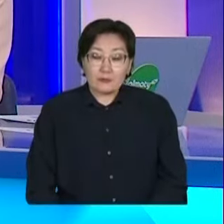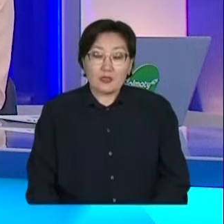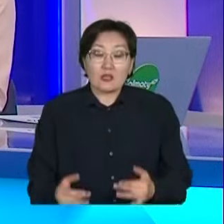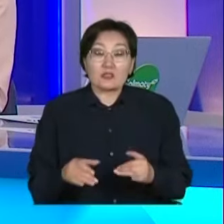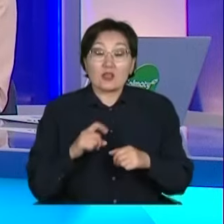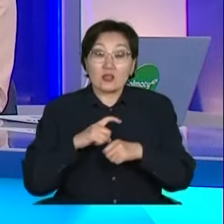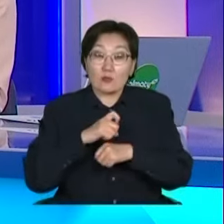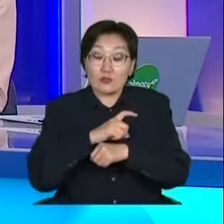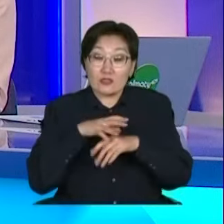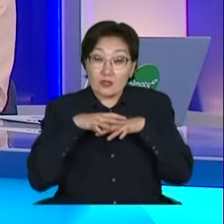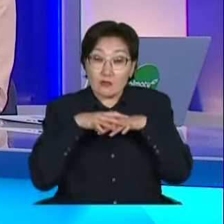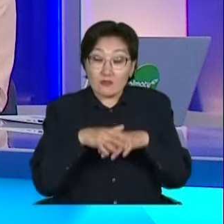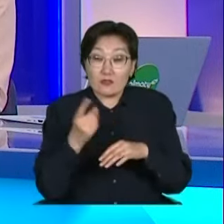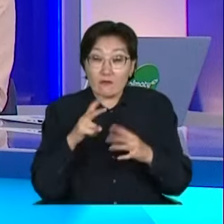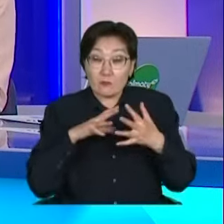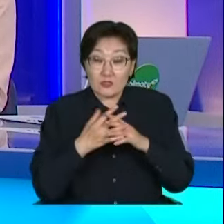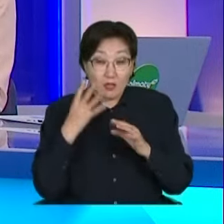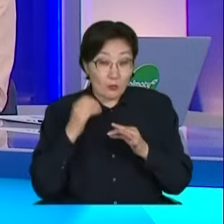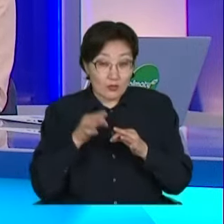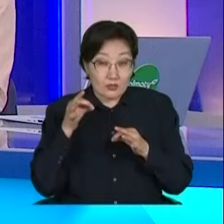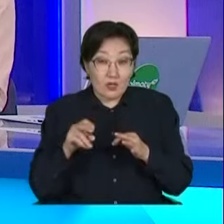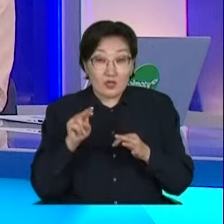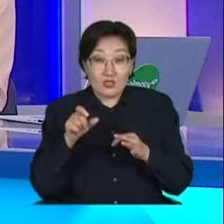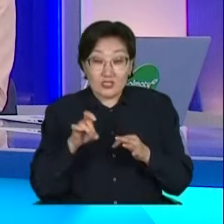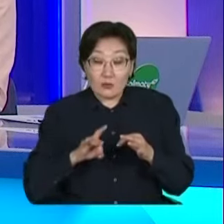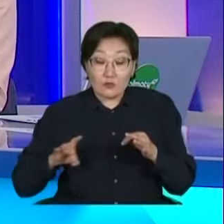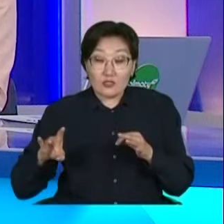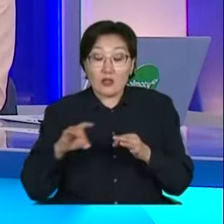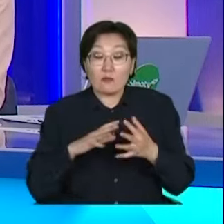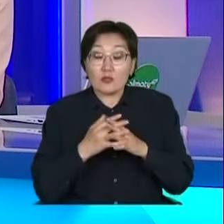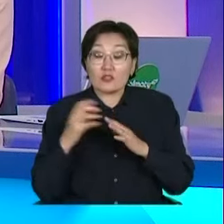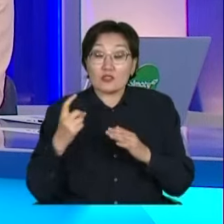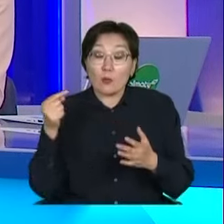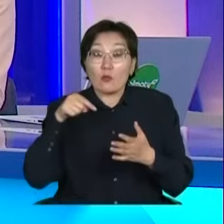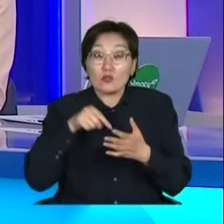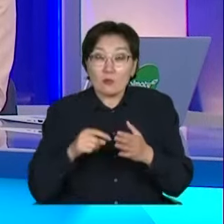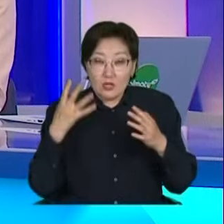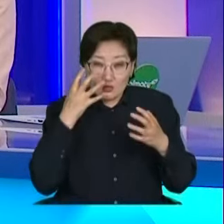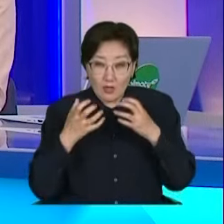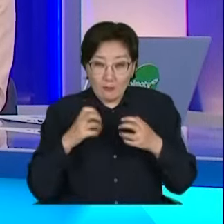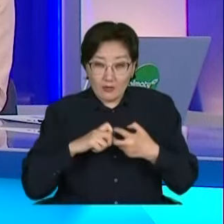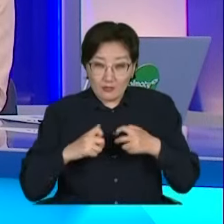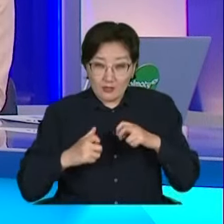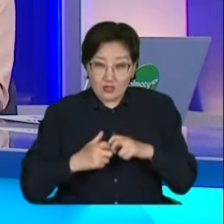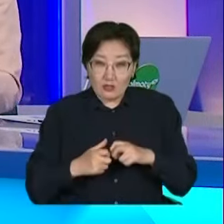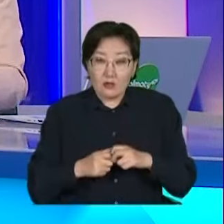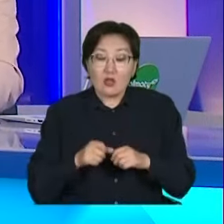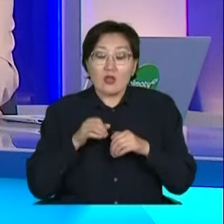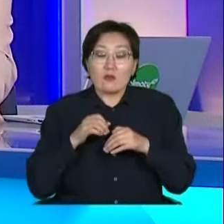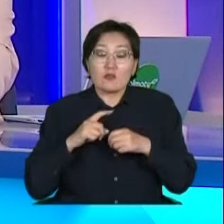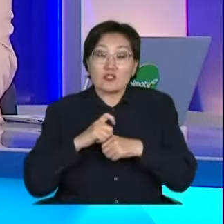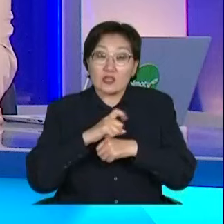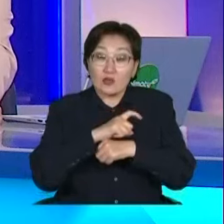Насекомые атаковали два села в Алматинской области. В Кигенском районе фермеры столкнулись с серьезной проблемой. Нашествие